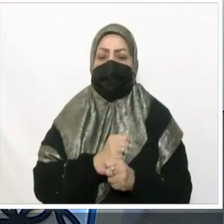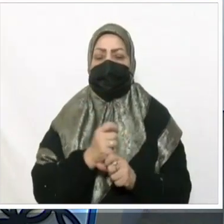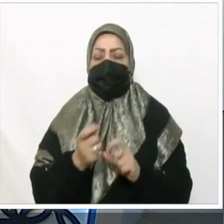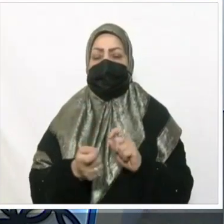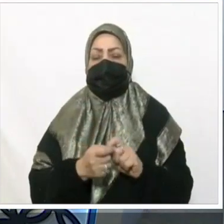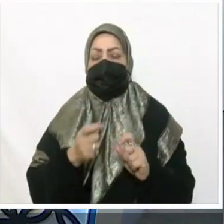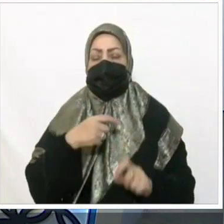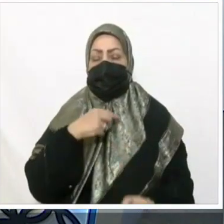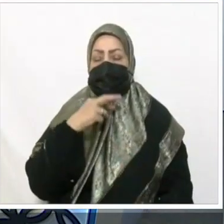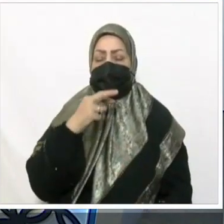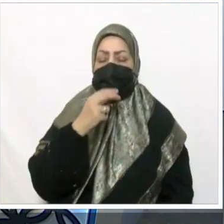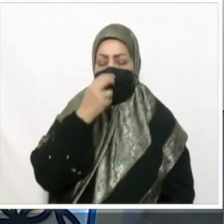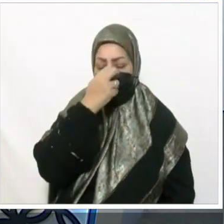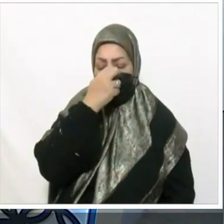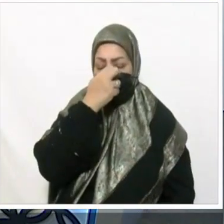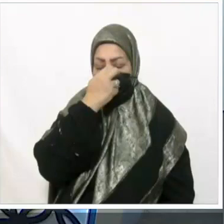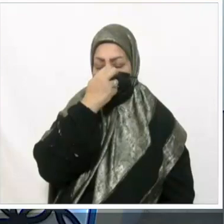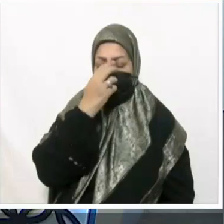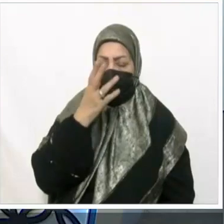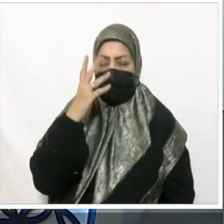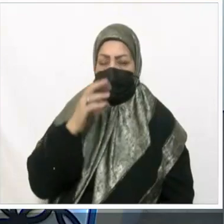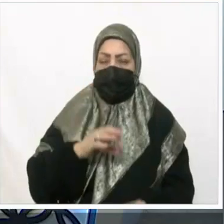نعم يا جمال تفضل.